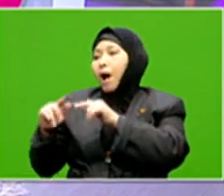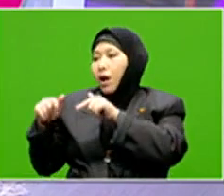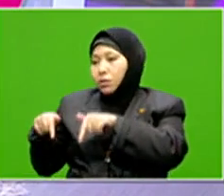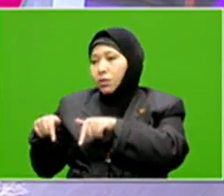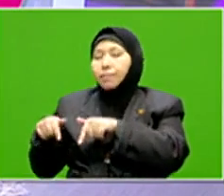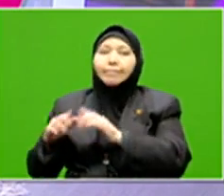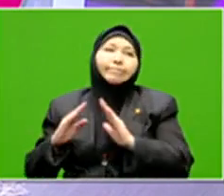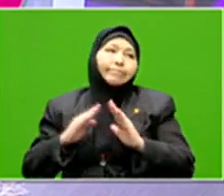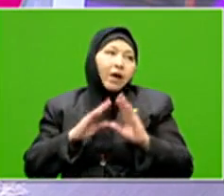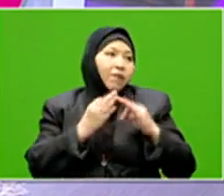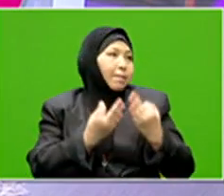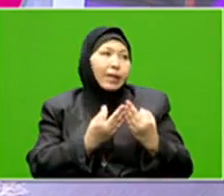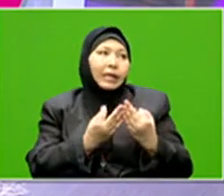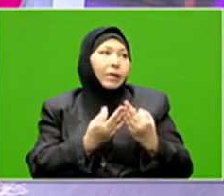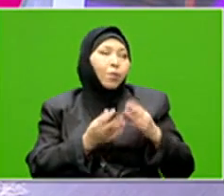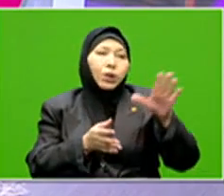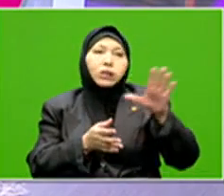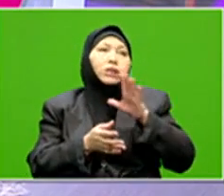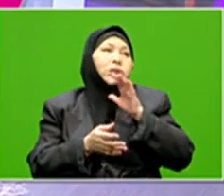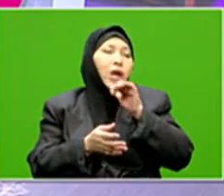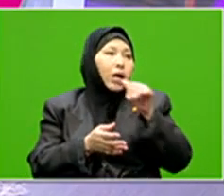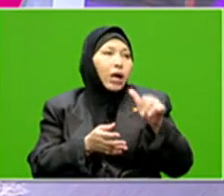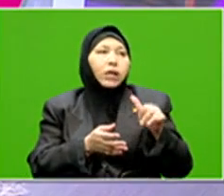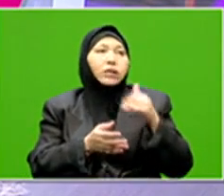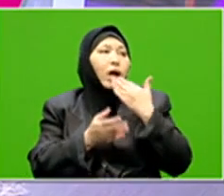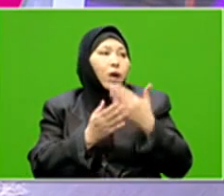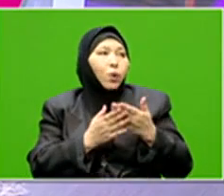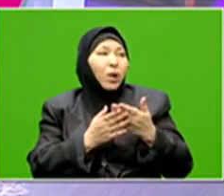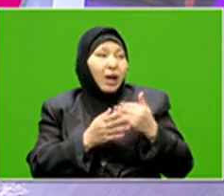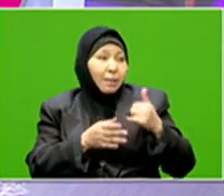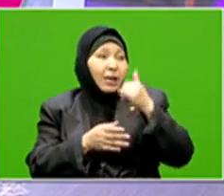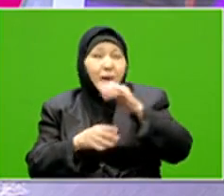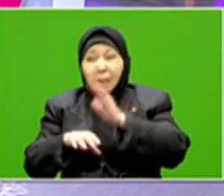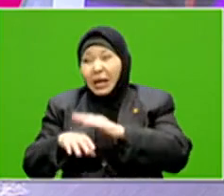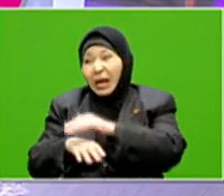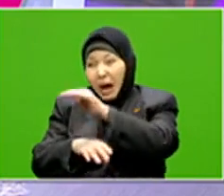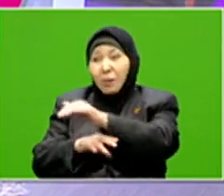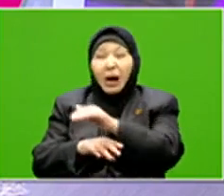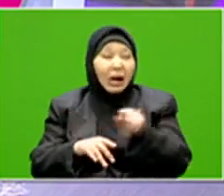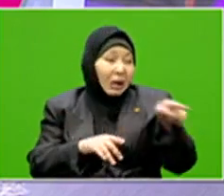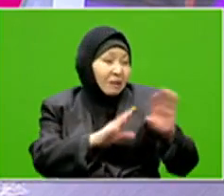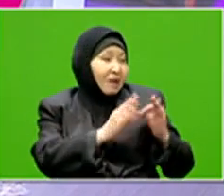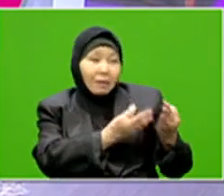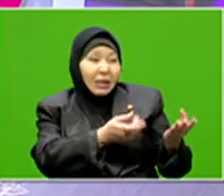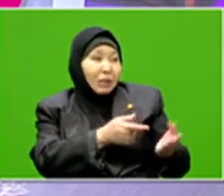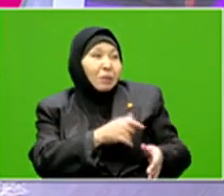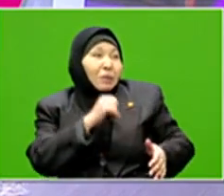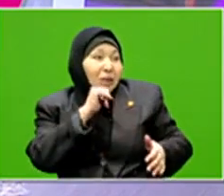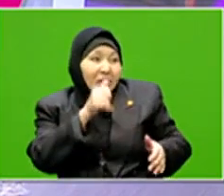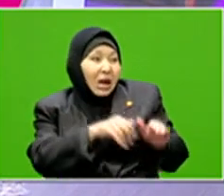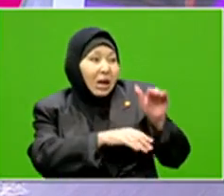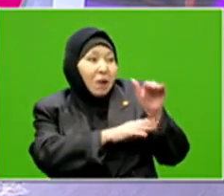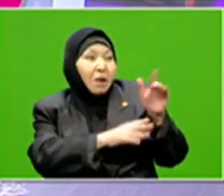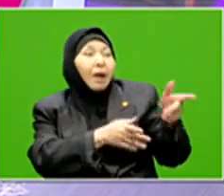organisasi kita, alah, kau punya syarikat lebih kurang je nak pergi ajak. Jadi perkara-perkara itu yang kita boleh